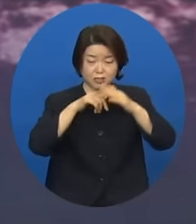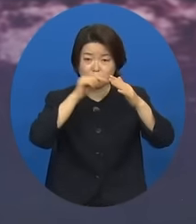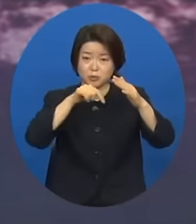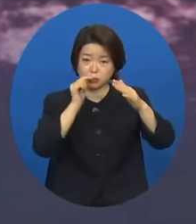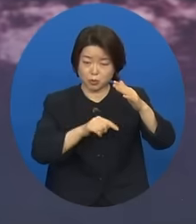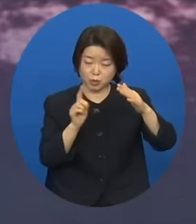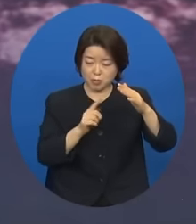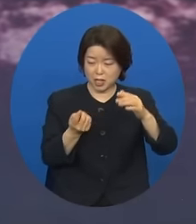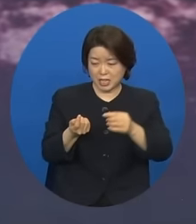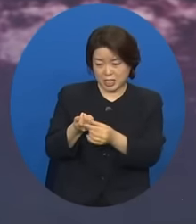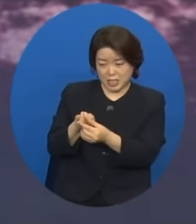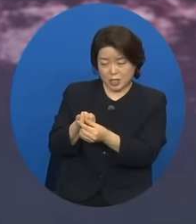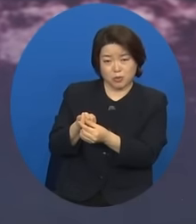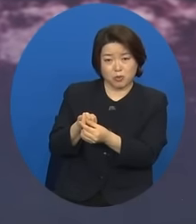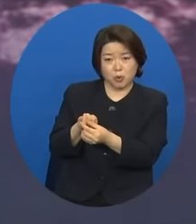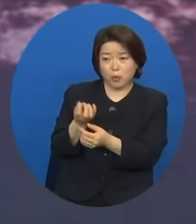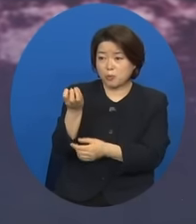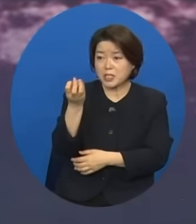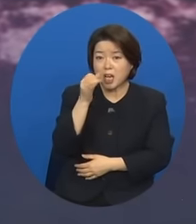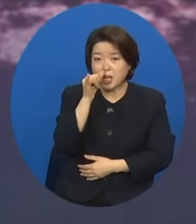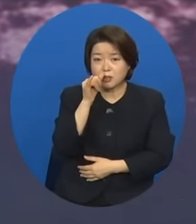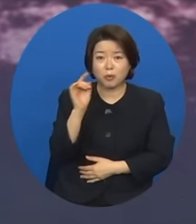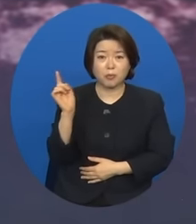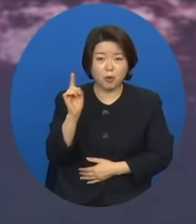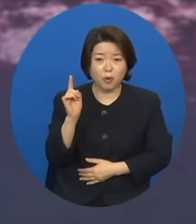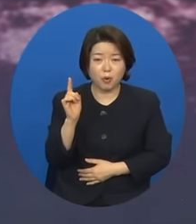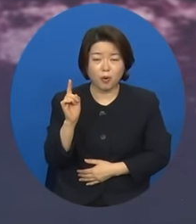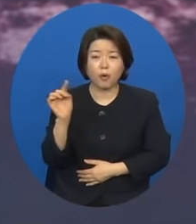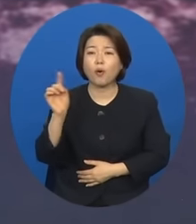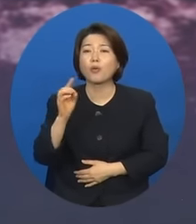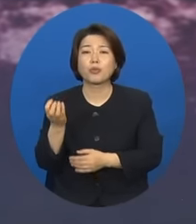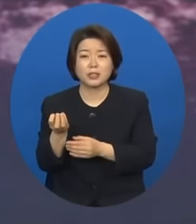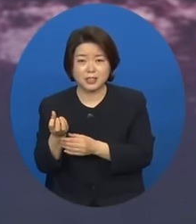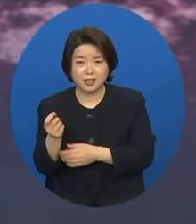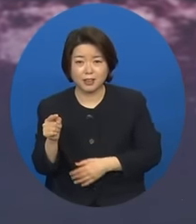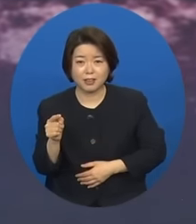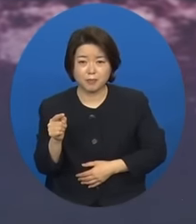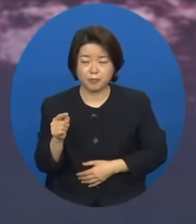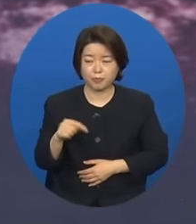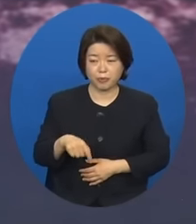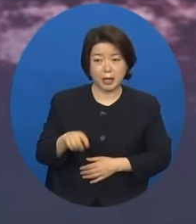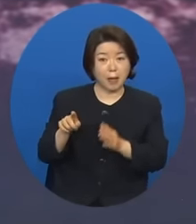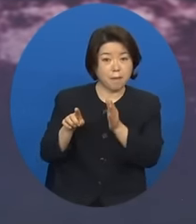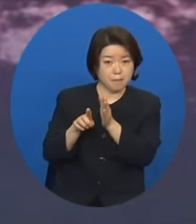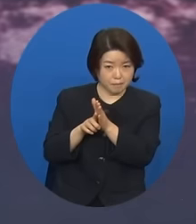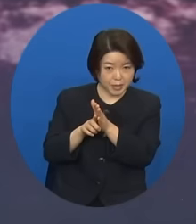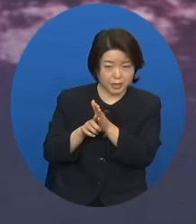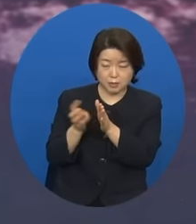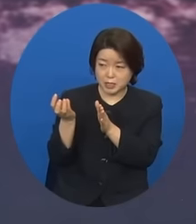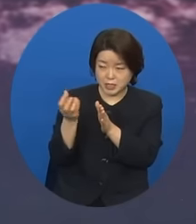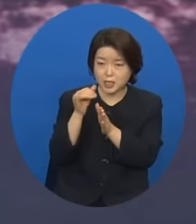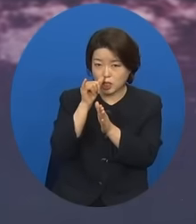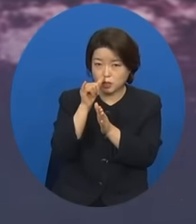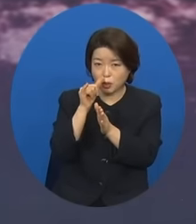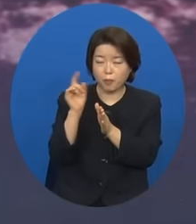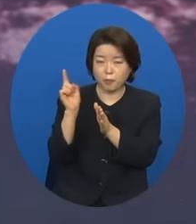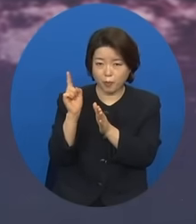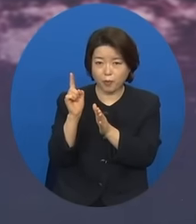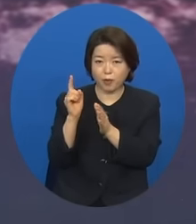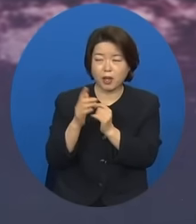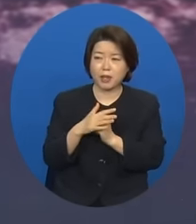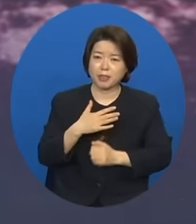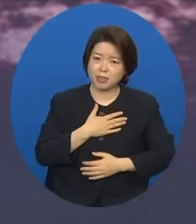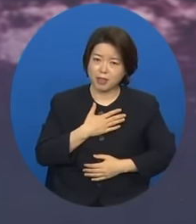있었냐면 아주 자그만 씨앗이 있었는데 어 씨앗이 이런 믿음이 있 믿음의 씨앗이 있었던 거예요